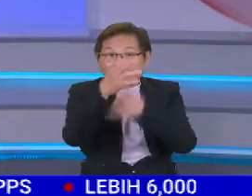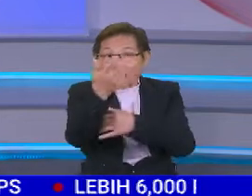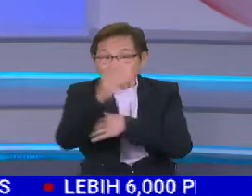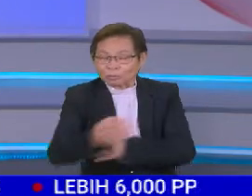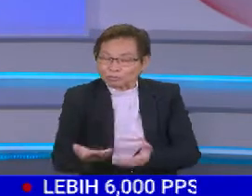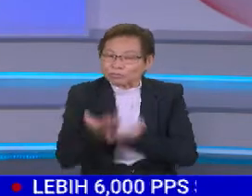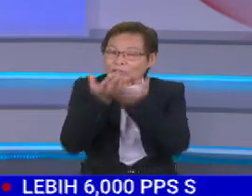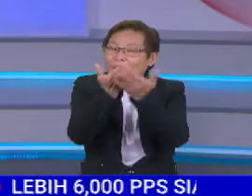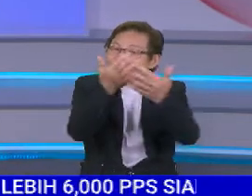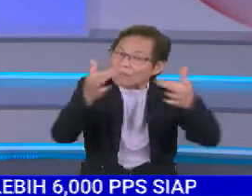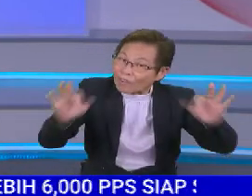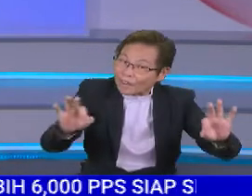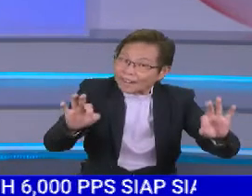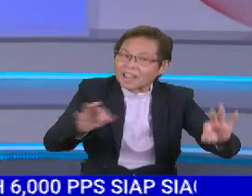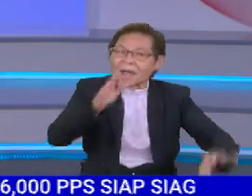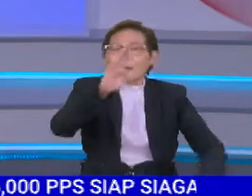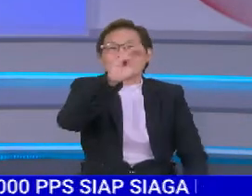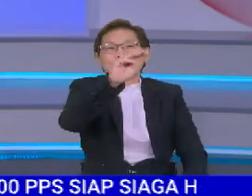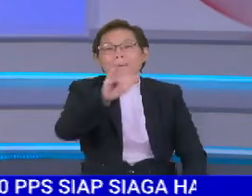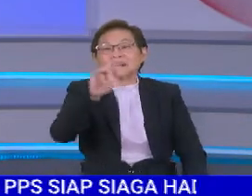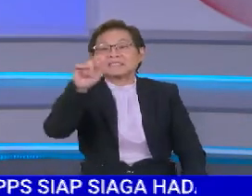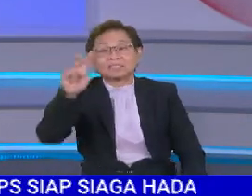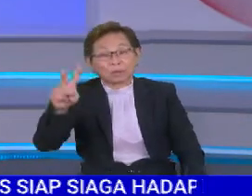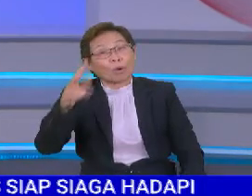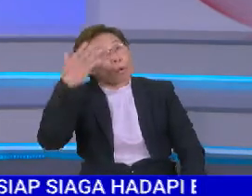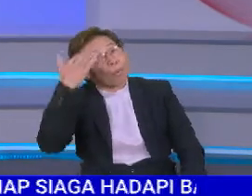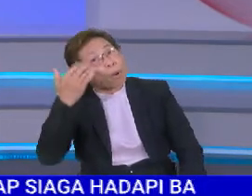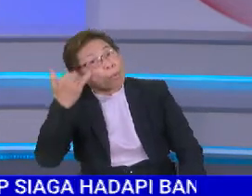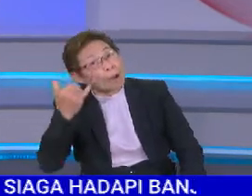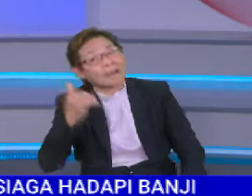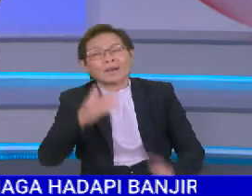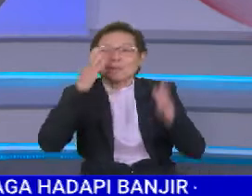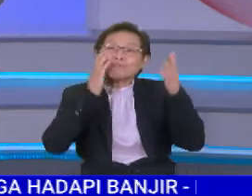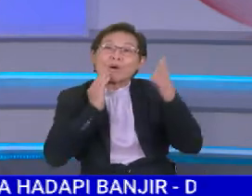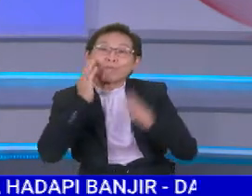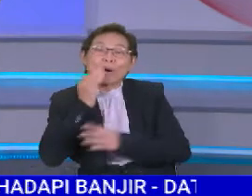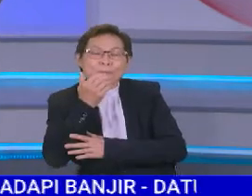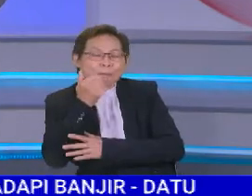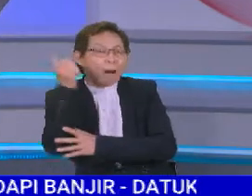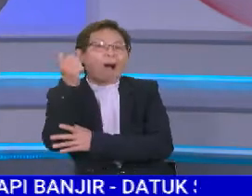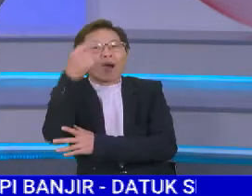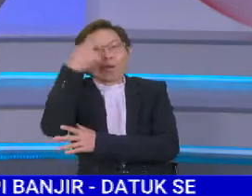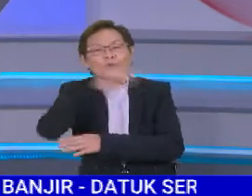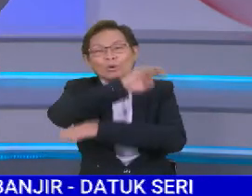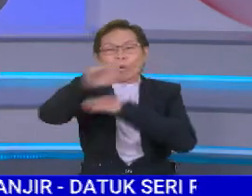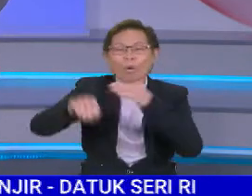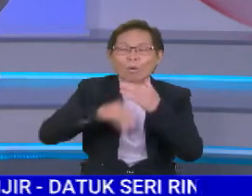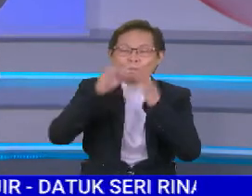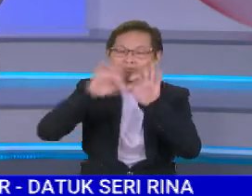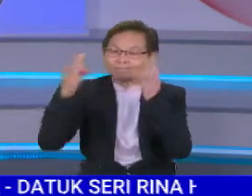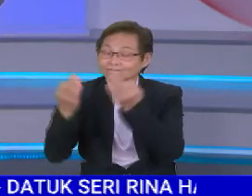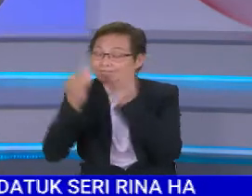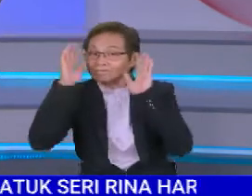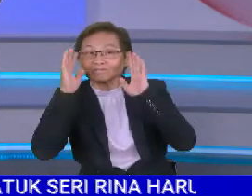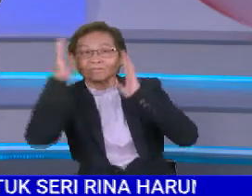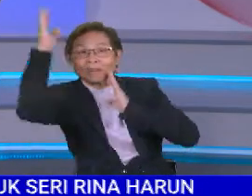siaran langsung secara percuma di platform MyTV. Inisiatif ini bertujuan memberi pengalaman terbaik buat seluruh keluarga Malaysia